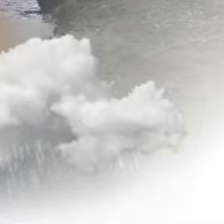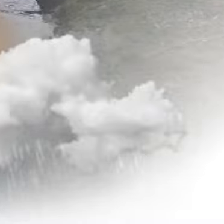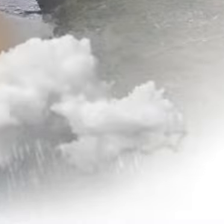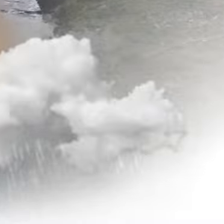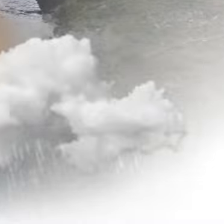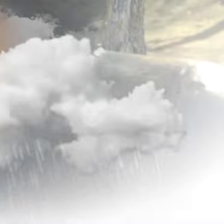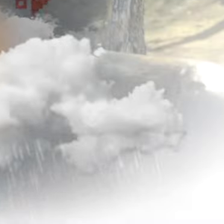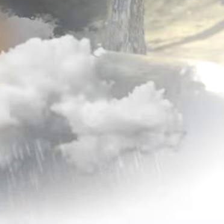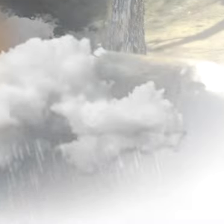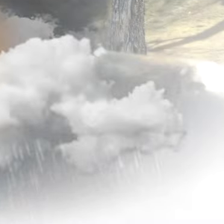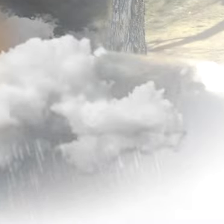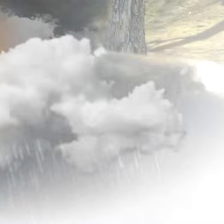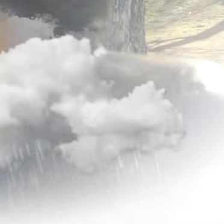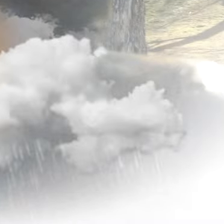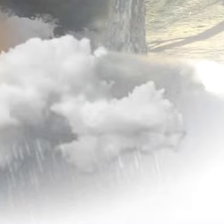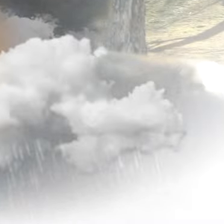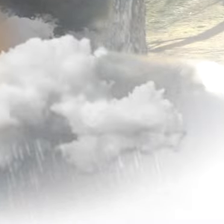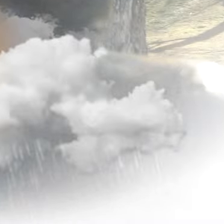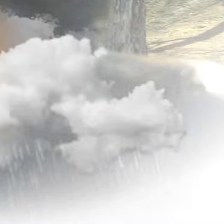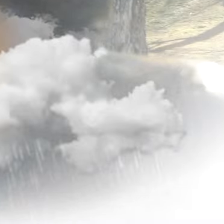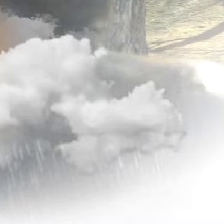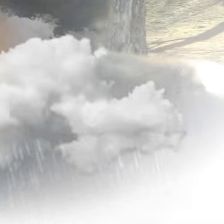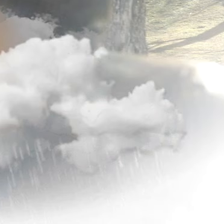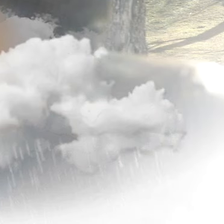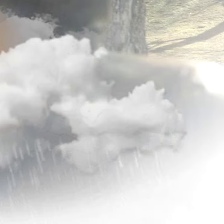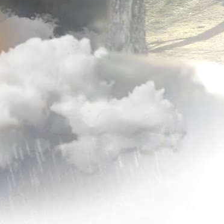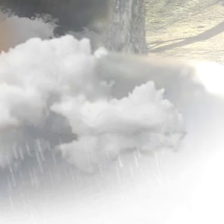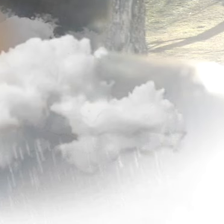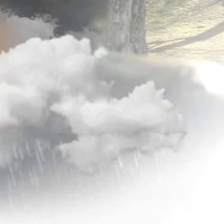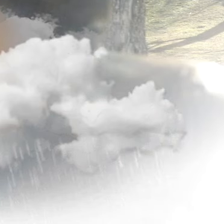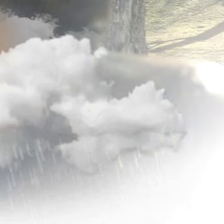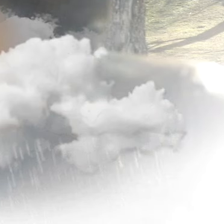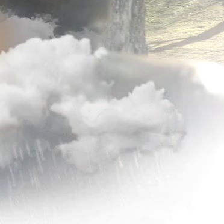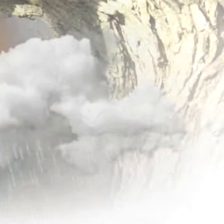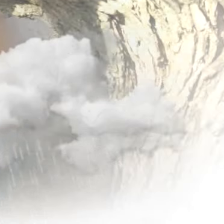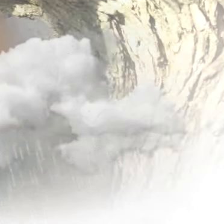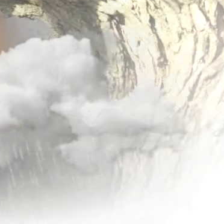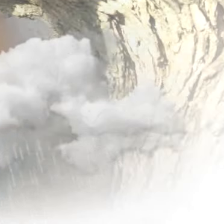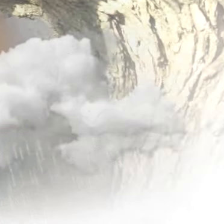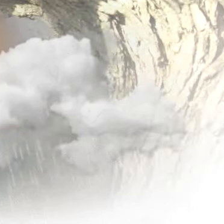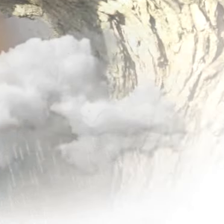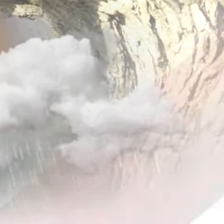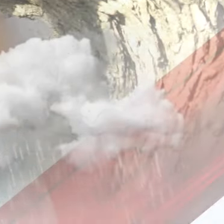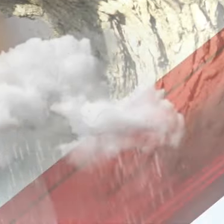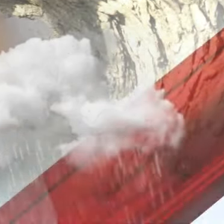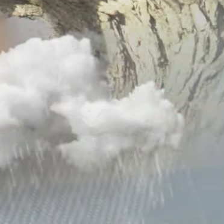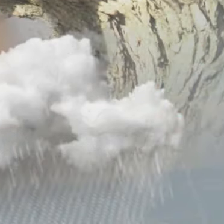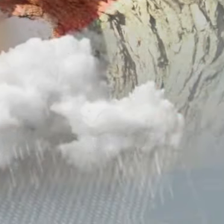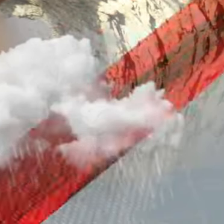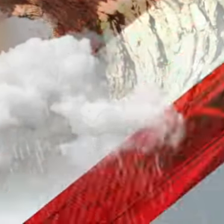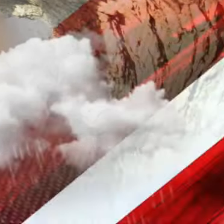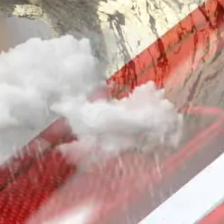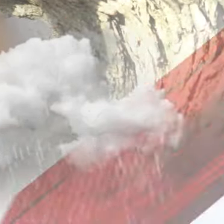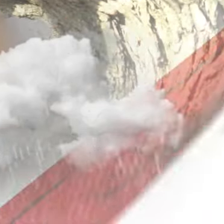7 градусаў цяпла, днём да плюс 6, а вечарам да плюс 3 градусаў. Вецер